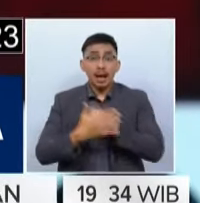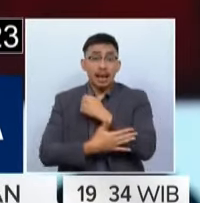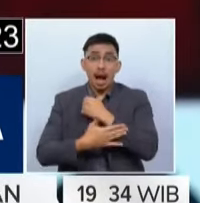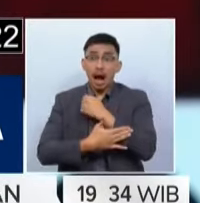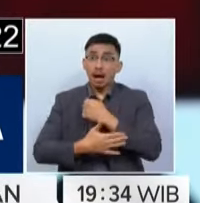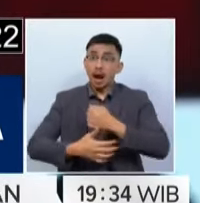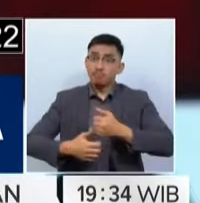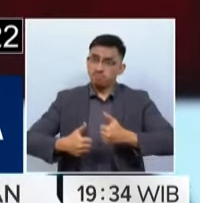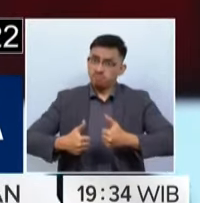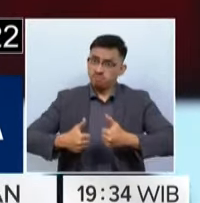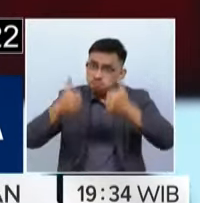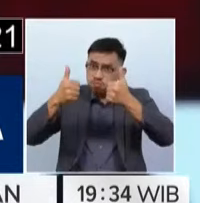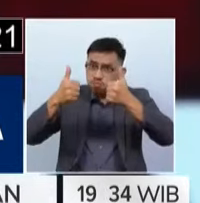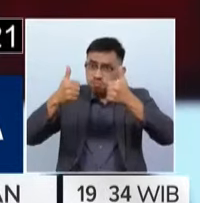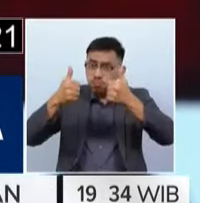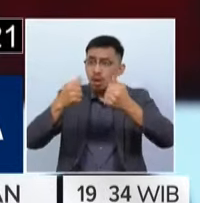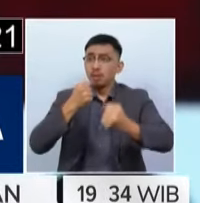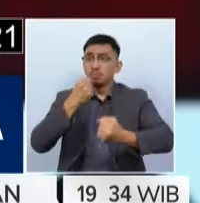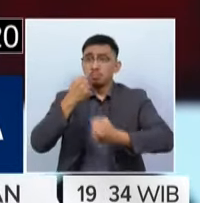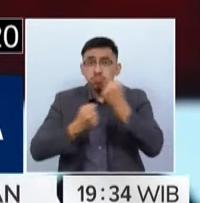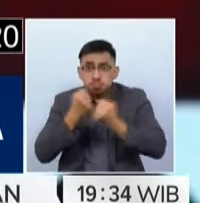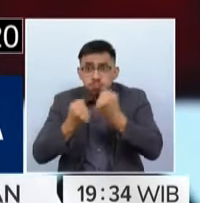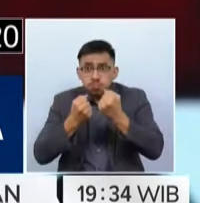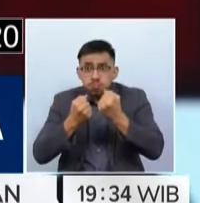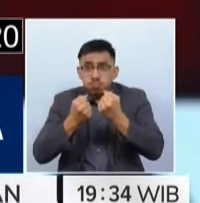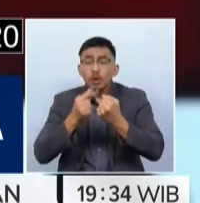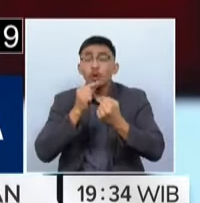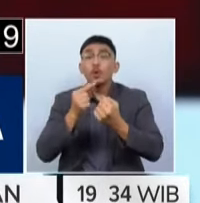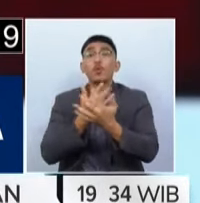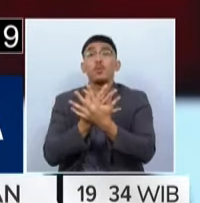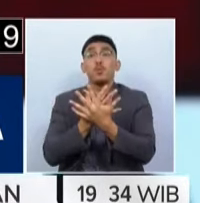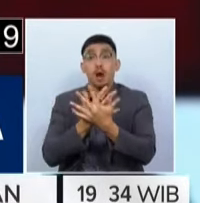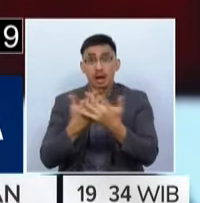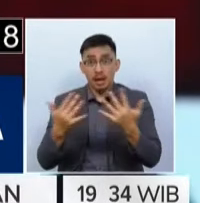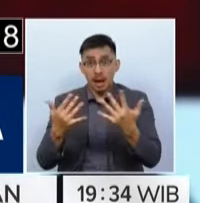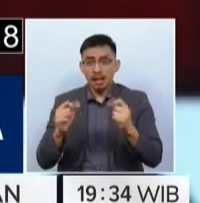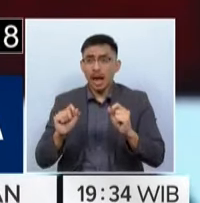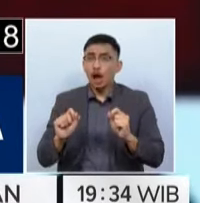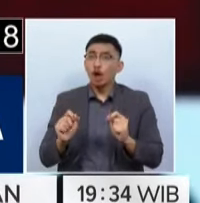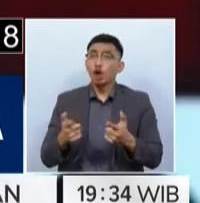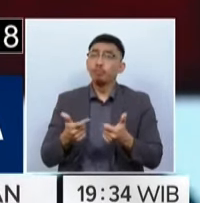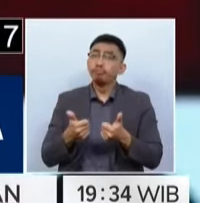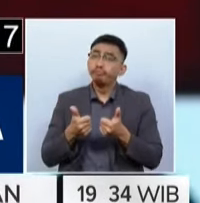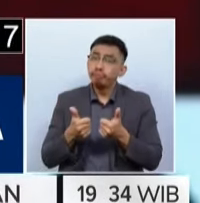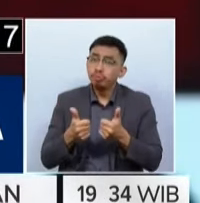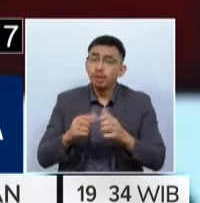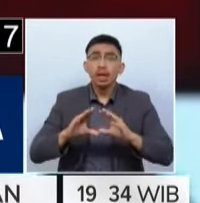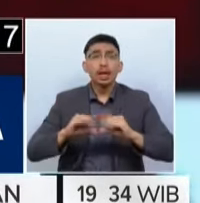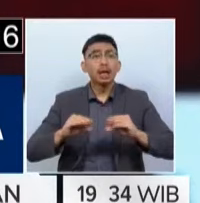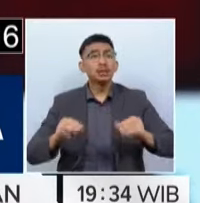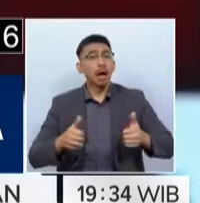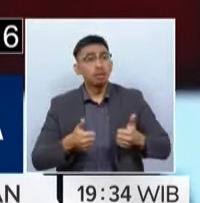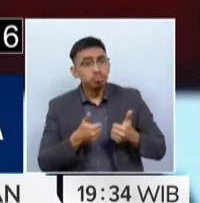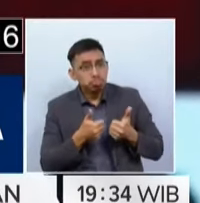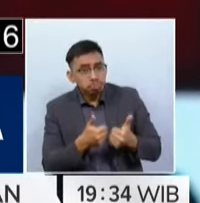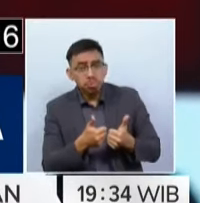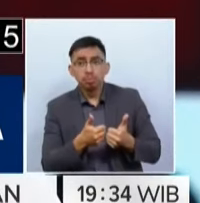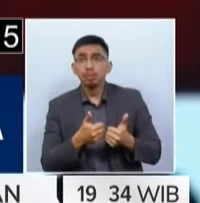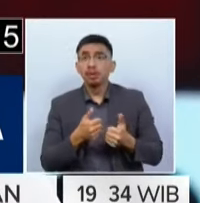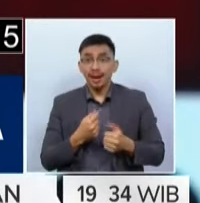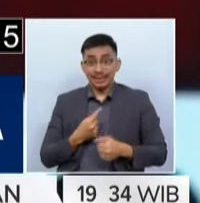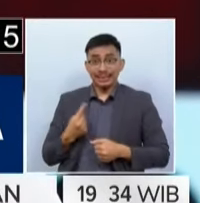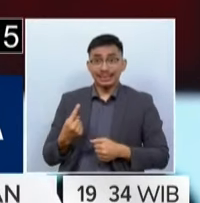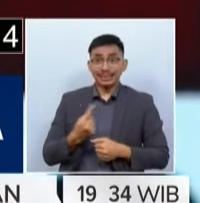sejahtera untuk rakyat kita hidup layak punya pekerjaan layak kita harus menjaga